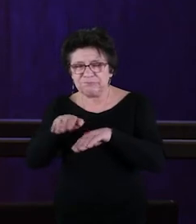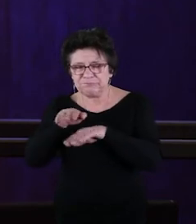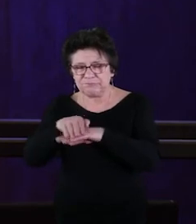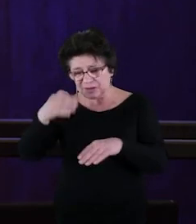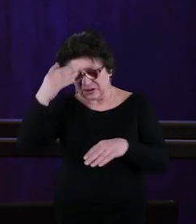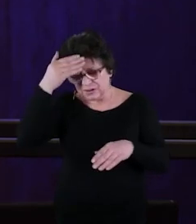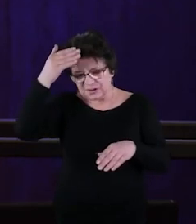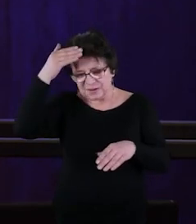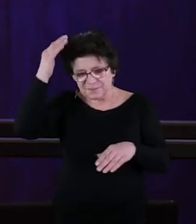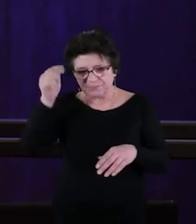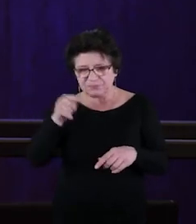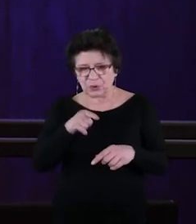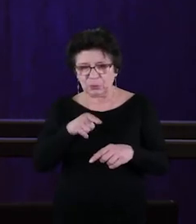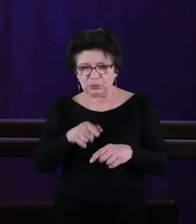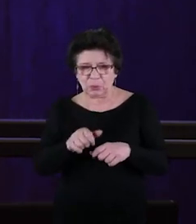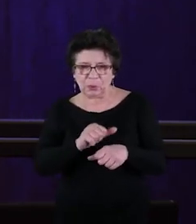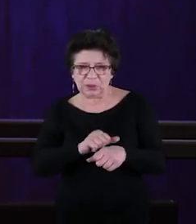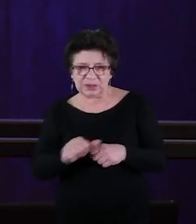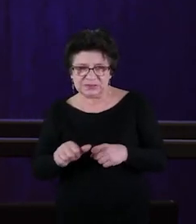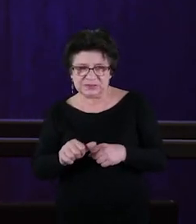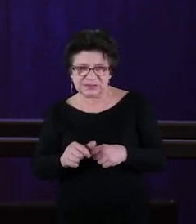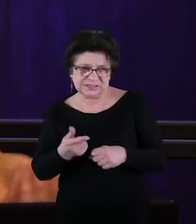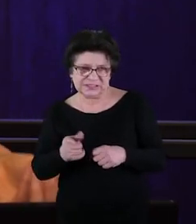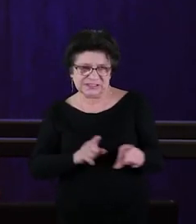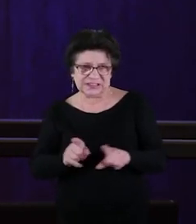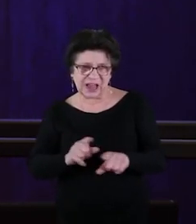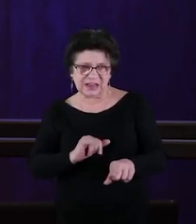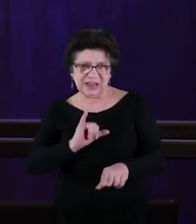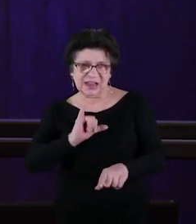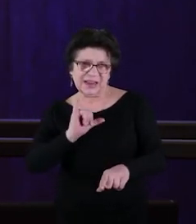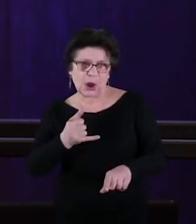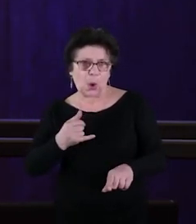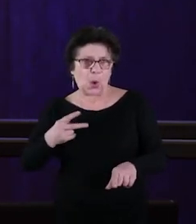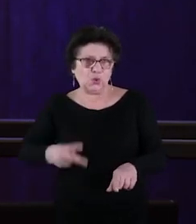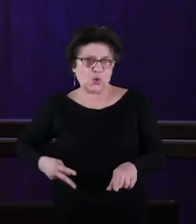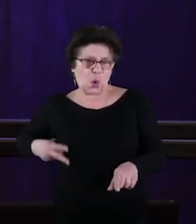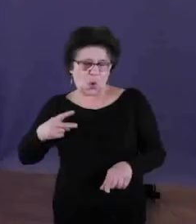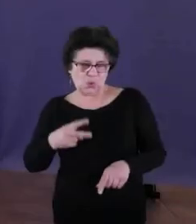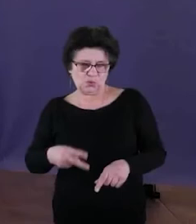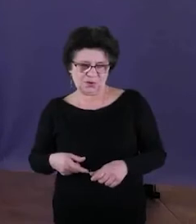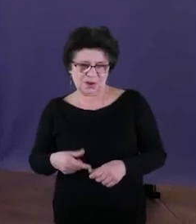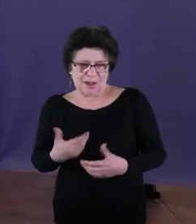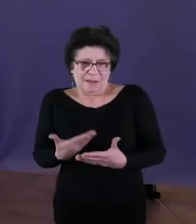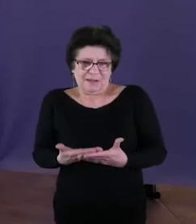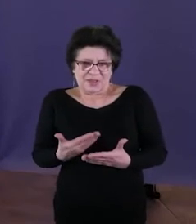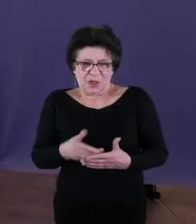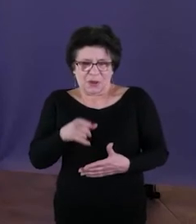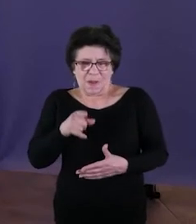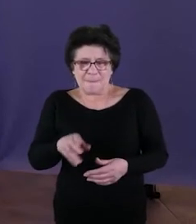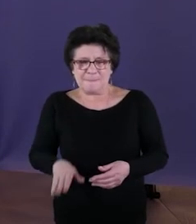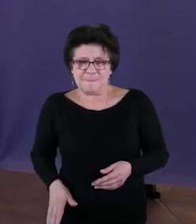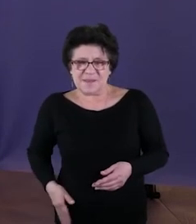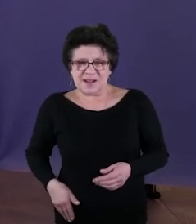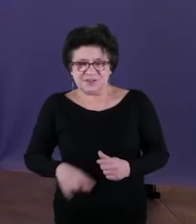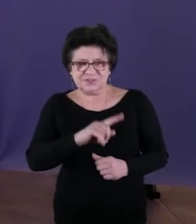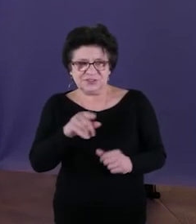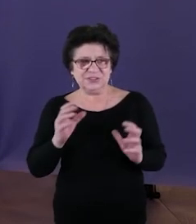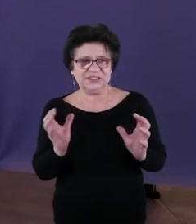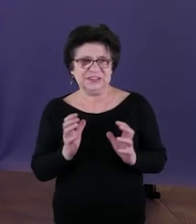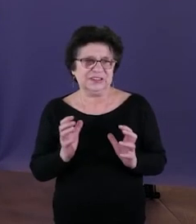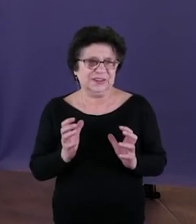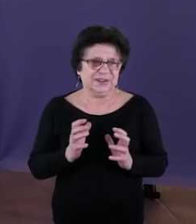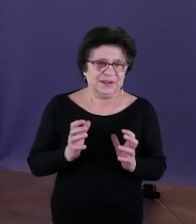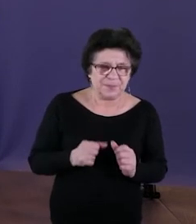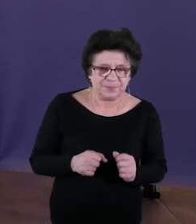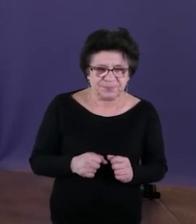który się czyta jako książę i dlatego te Pieski były tak hołubione I one dostały się do Europy